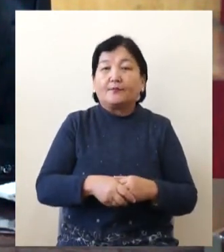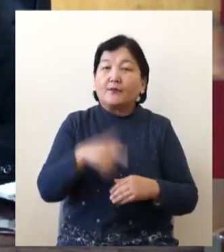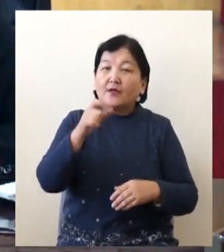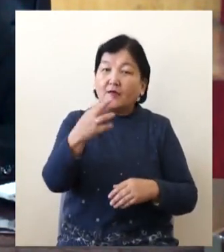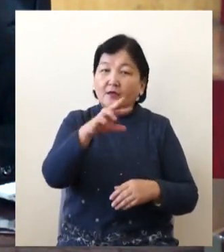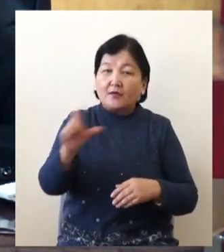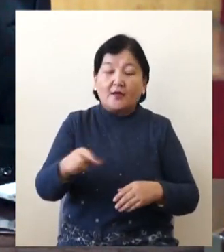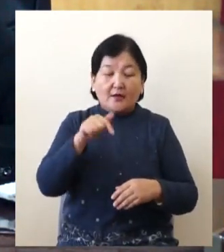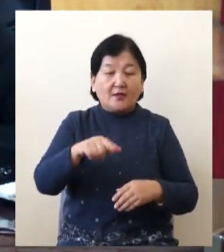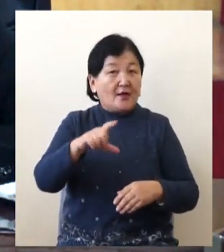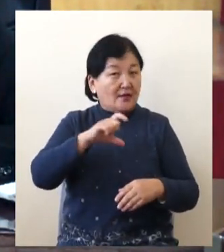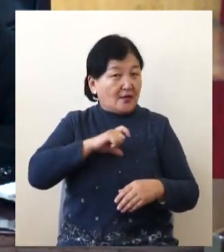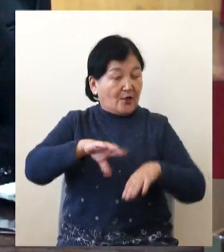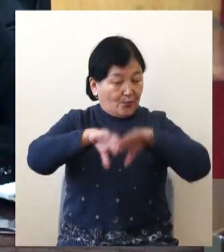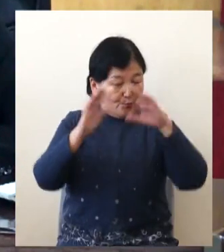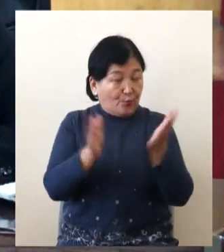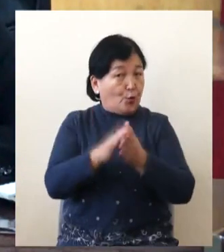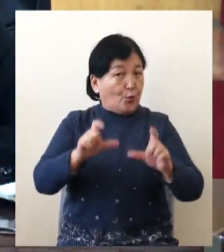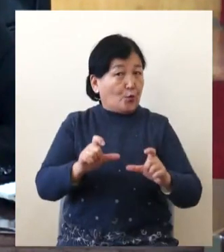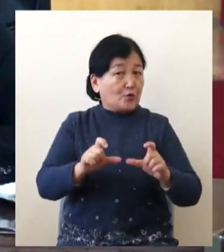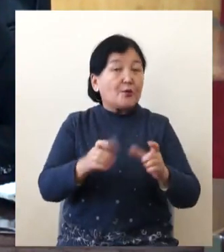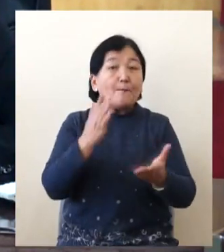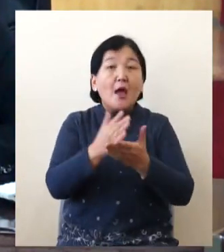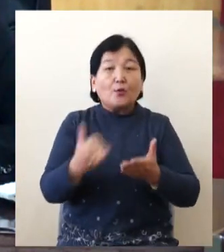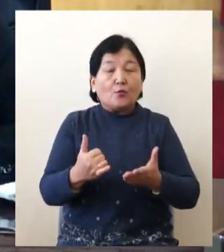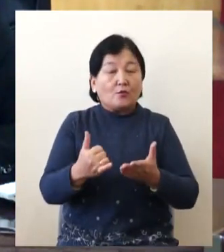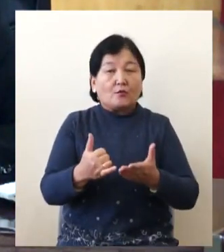Гэхдээ эн чинь энэ эрхийг хүн болгон эдэлж байна гэсэн үг ердөөсөө биш.